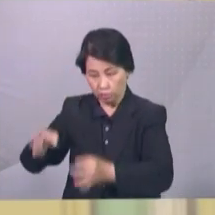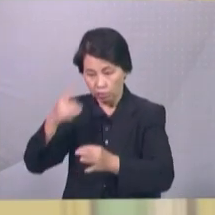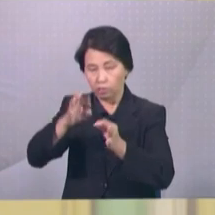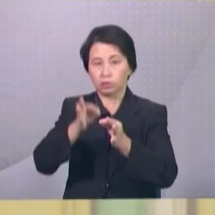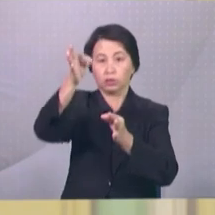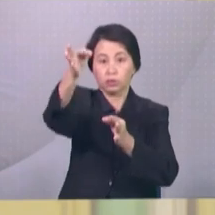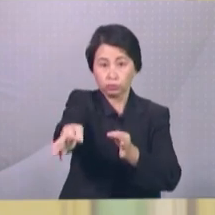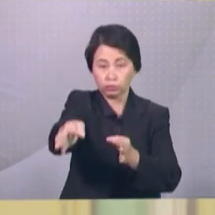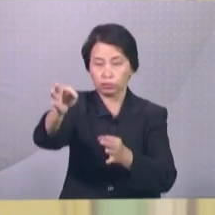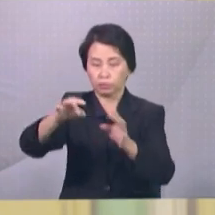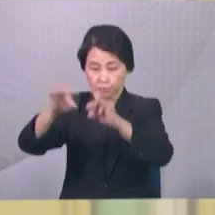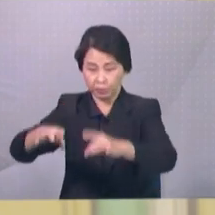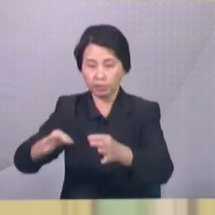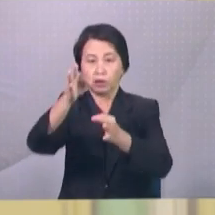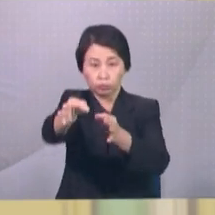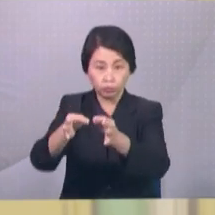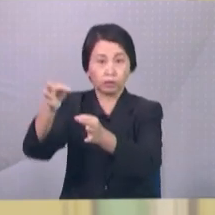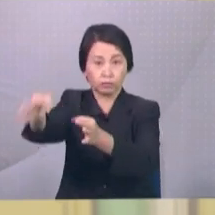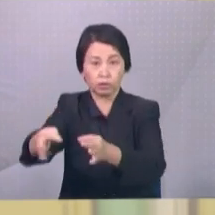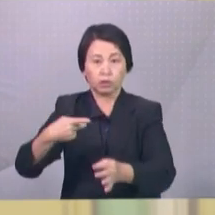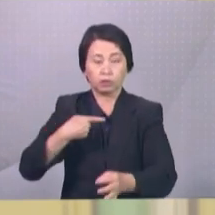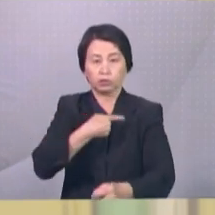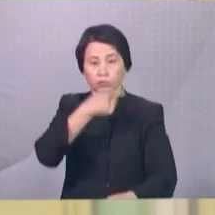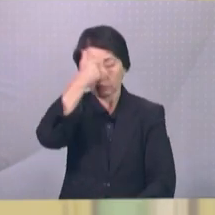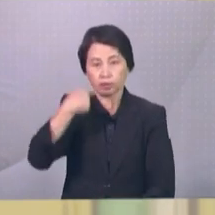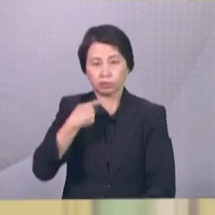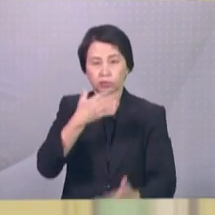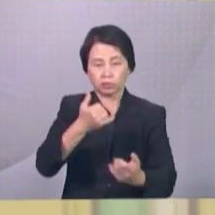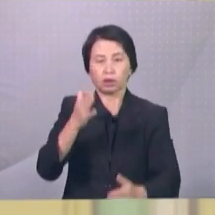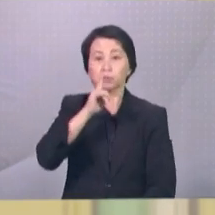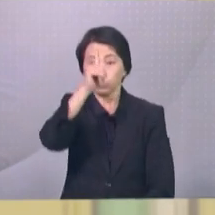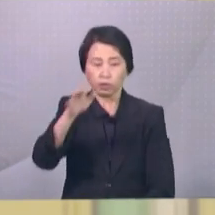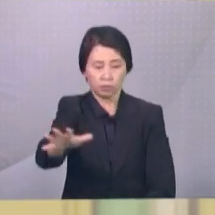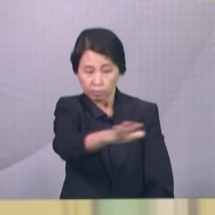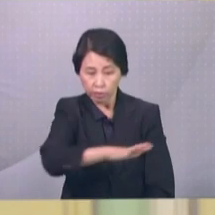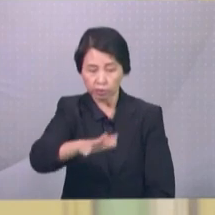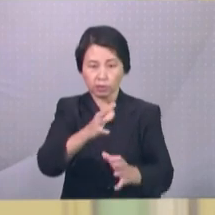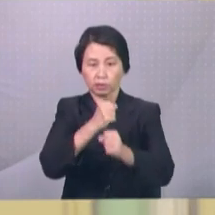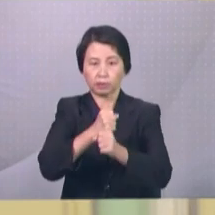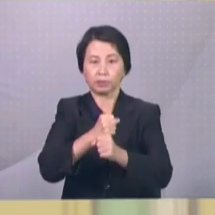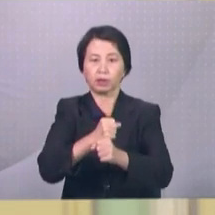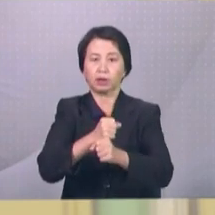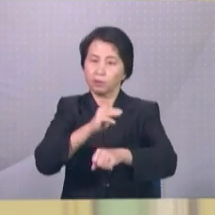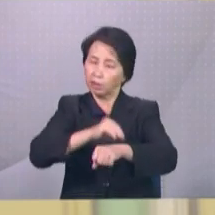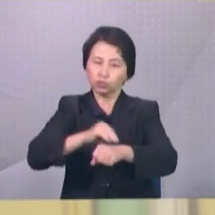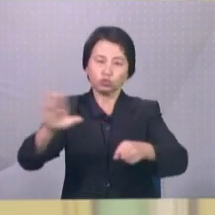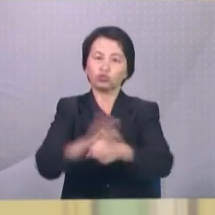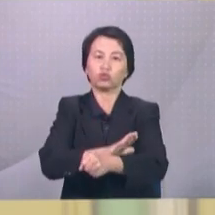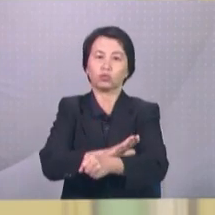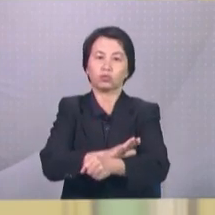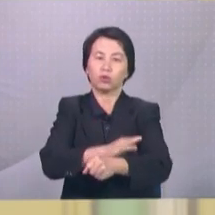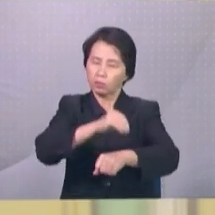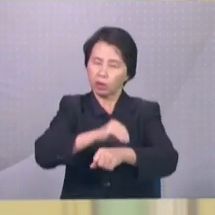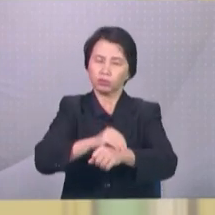menunda peperiksaan-peperiksaan ini, kerana kita ingin pastikan bahawa mereka mendapat ruang secukupnya dan ruang yang